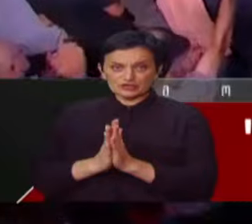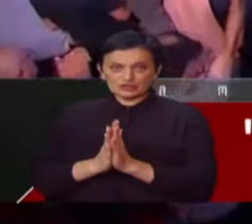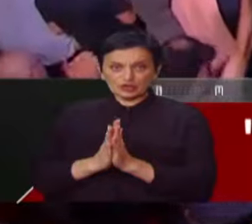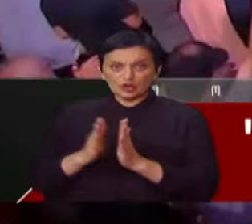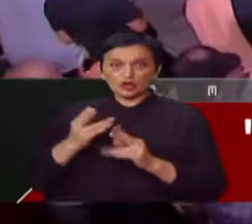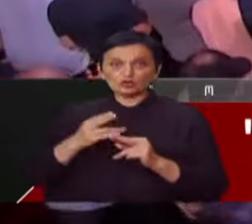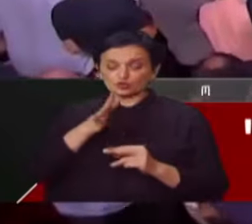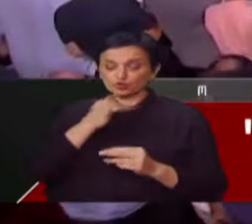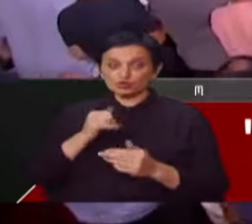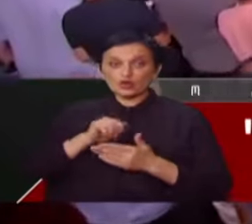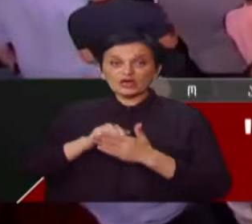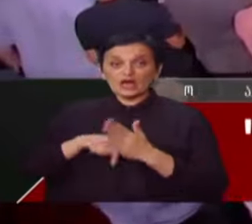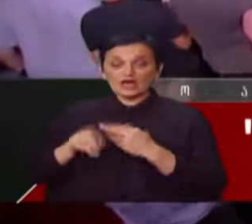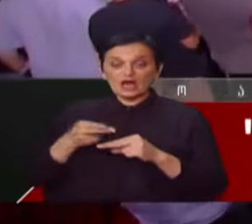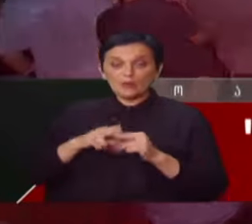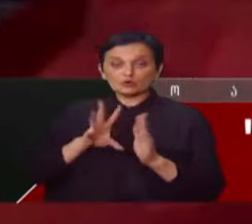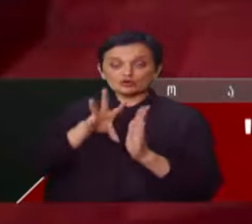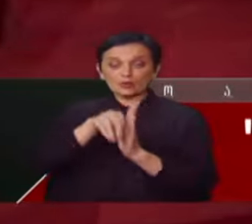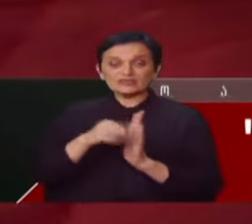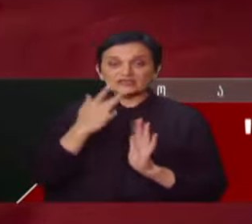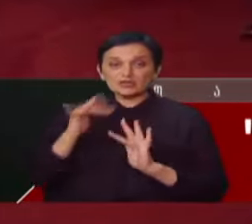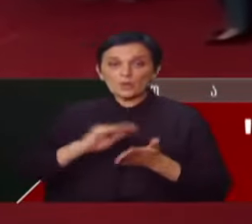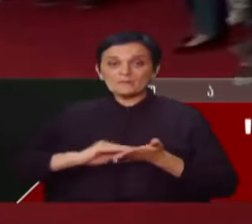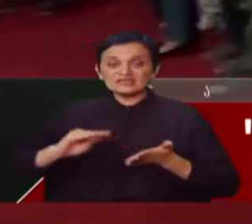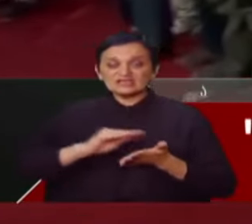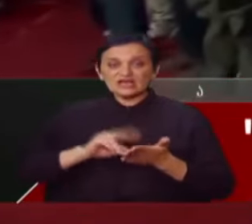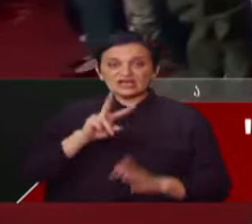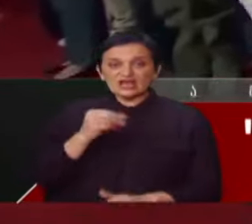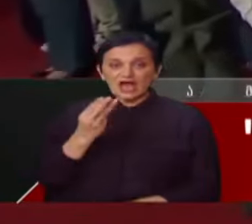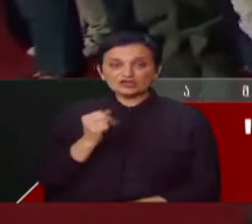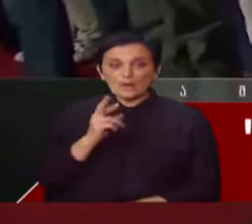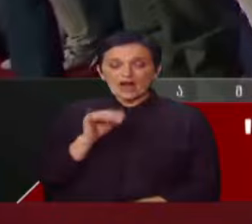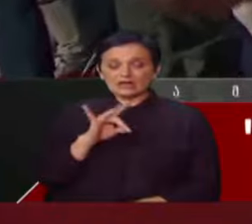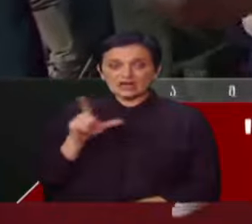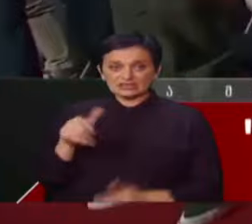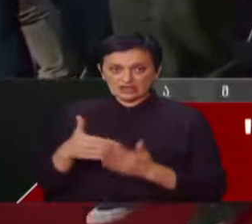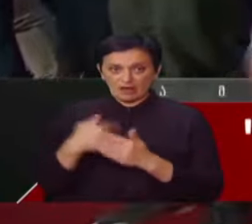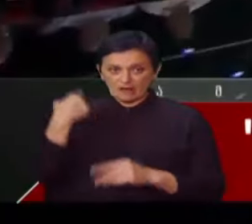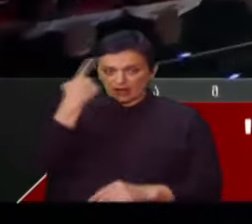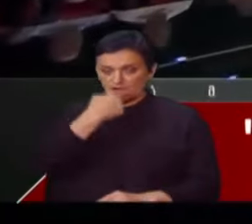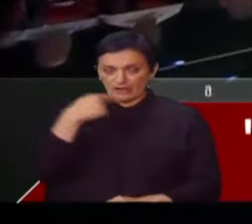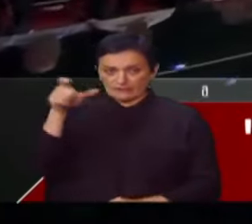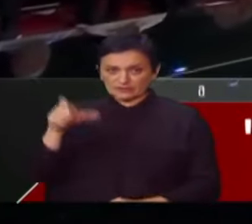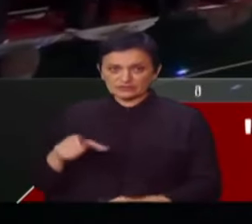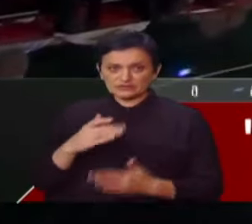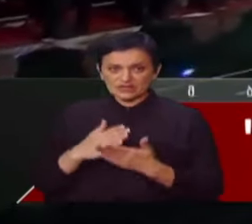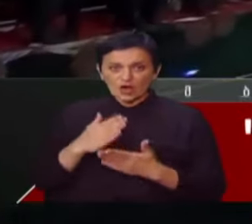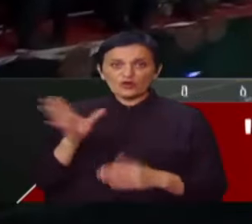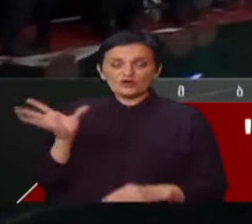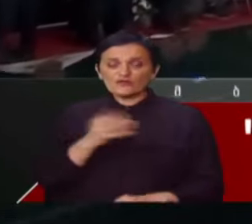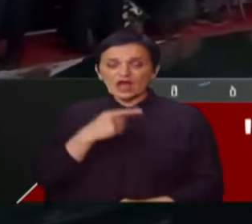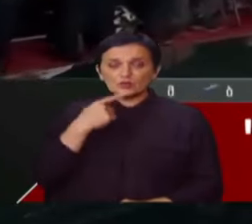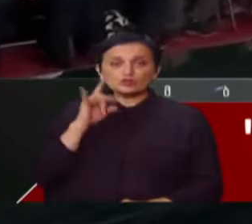გამო შემოუერთდა ნაციონალურ მოძრაობას. მწერალი ლაშა ბაქრაძე, ისიც ახალი სახეა ნაციონალურ მოძრაობაში, თითქმის ყველა ამბობს,